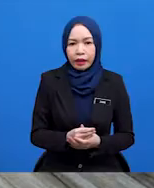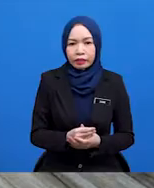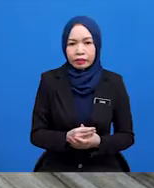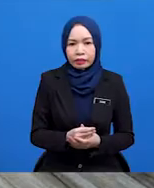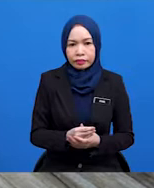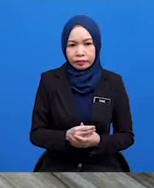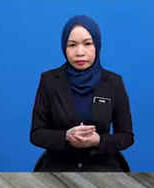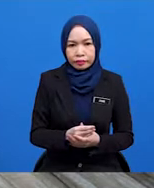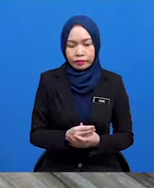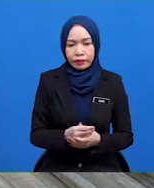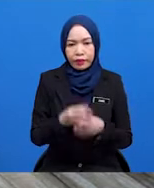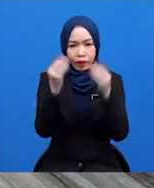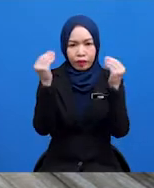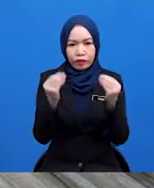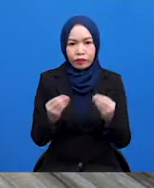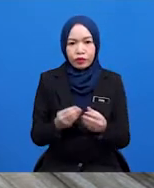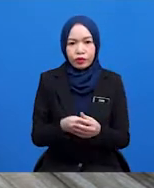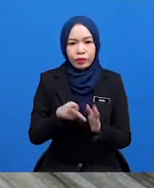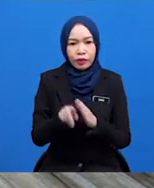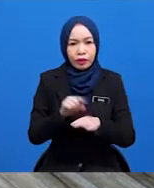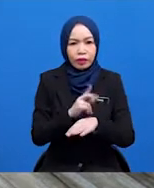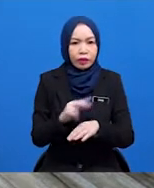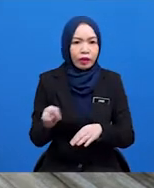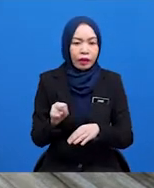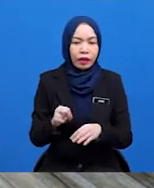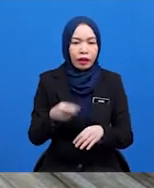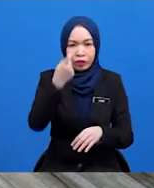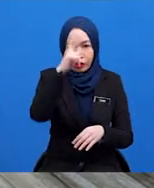pemasaran. Hal ini menyebabkan para petani